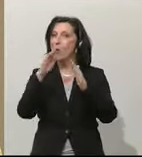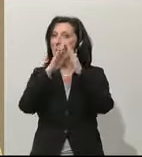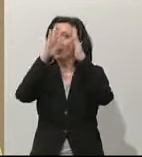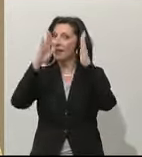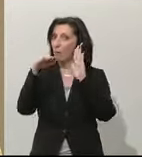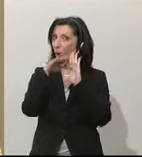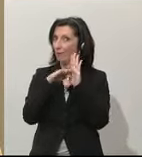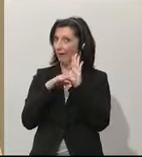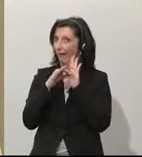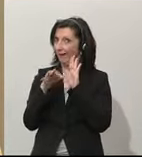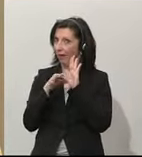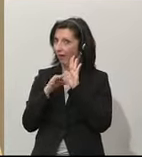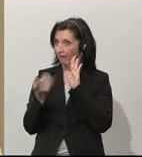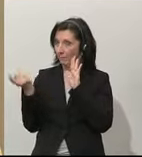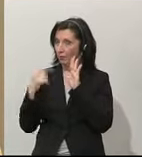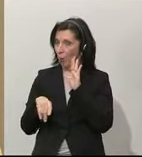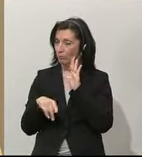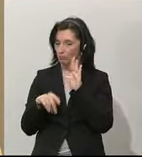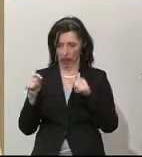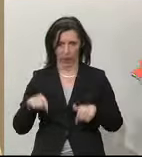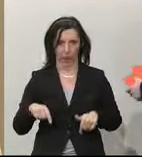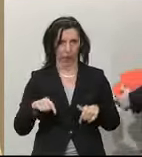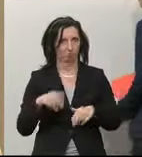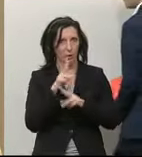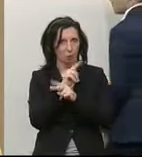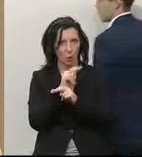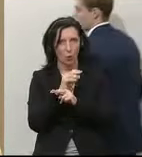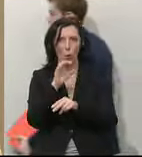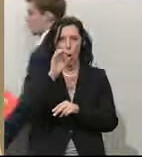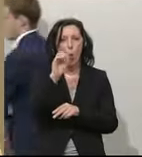EU-Gebäuderichtlinie in Kraft tritt. Bei uns in Österreich ist es die